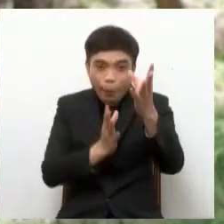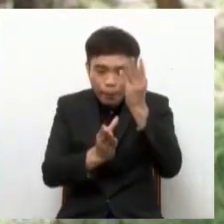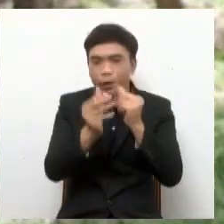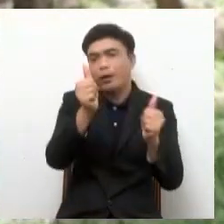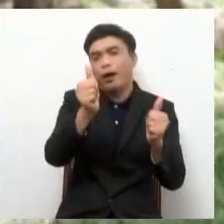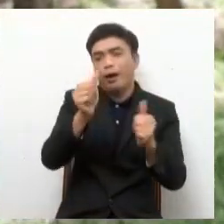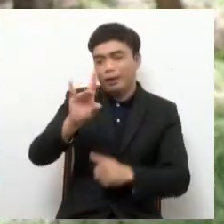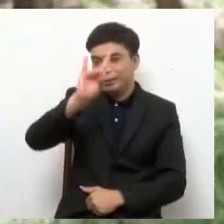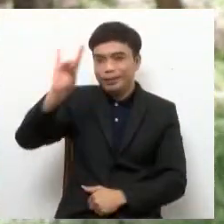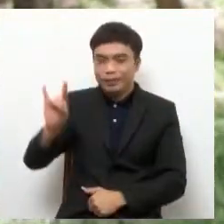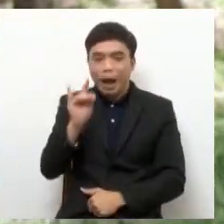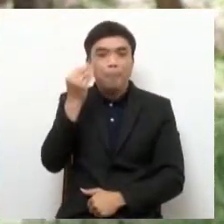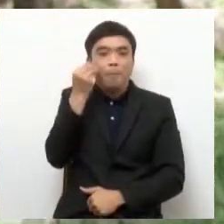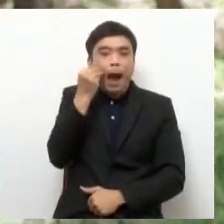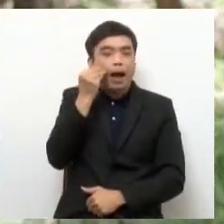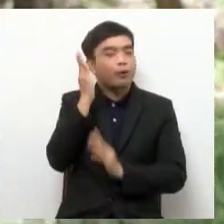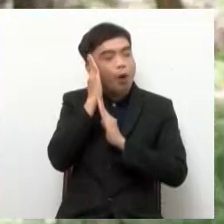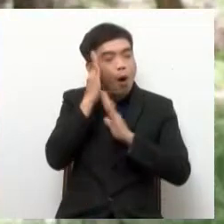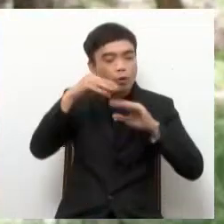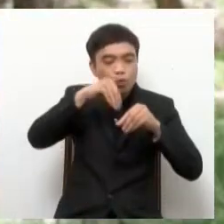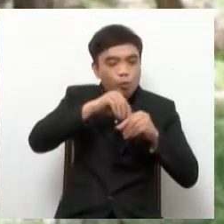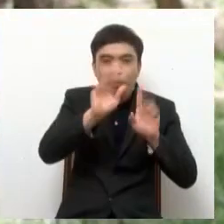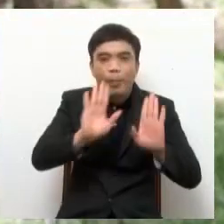ศัยของสัตว์ป่าอยากเชิญชวน